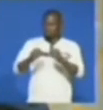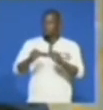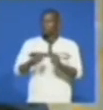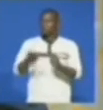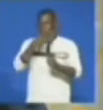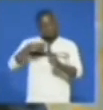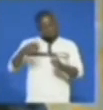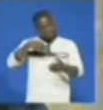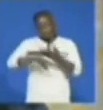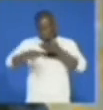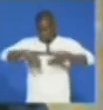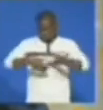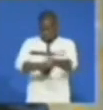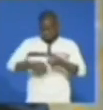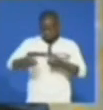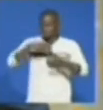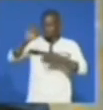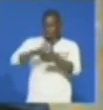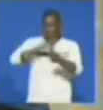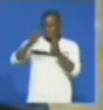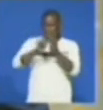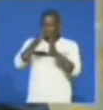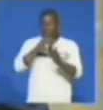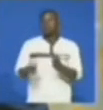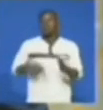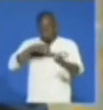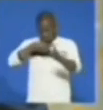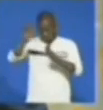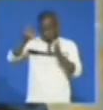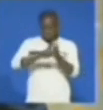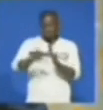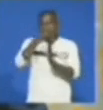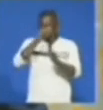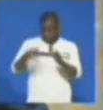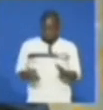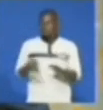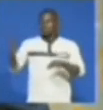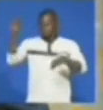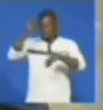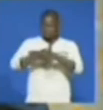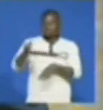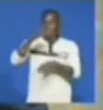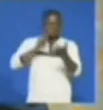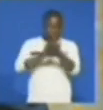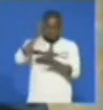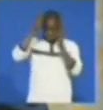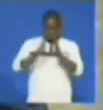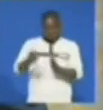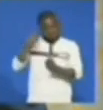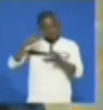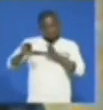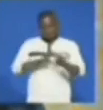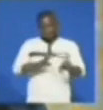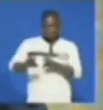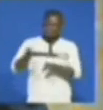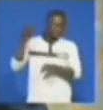et de formation professionnelle. La réinstallation des étudiants burkinabés qui faisaient leurs études dans la province